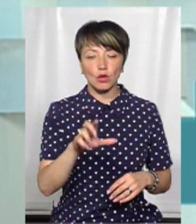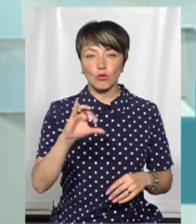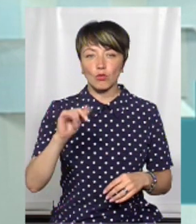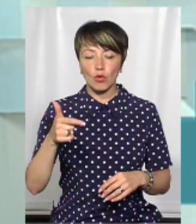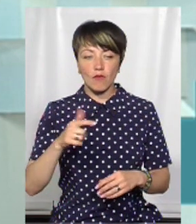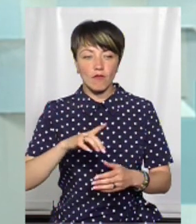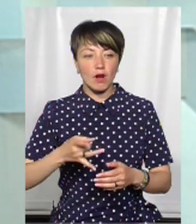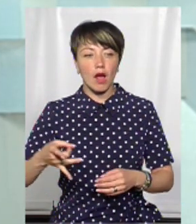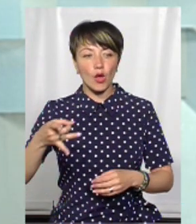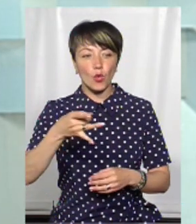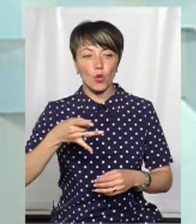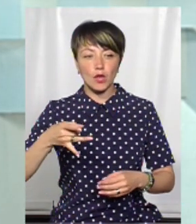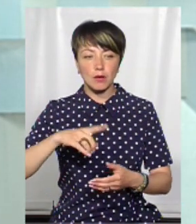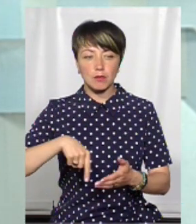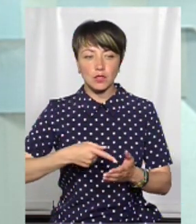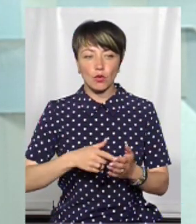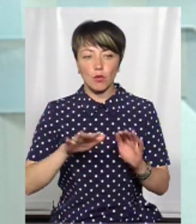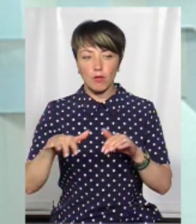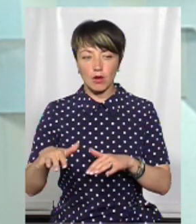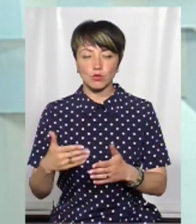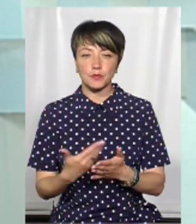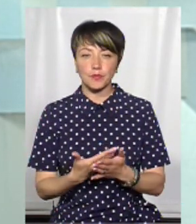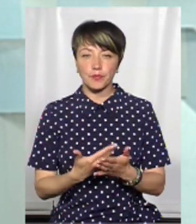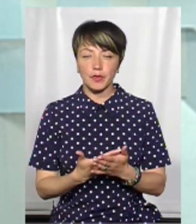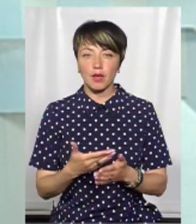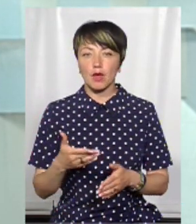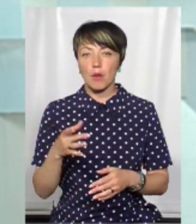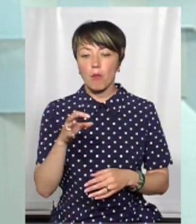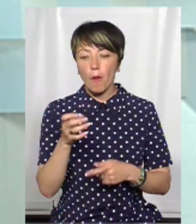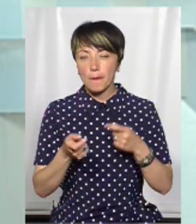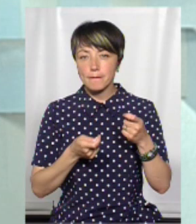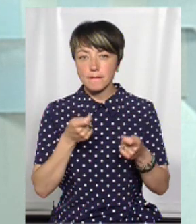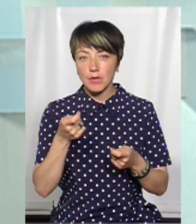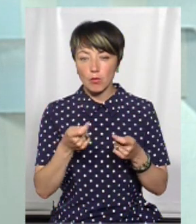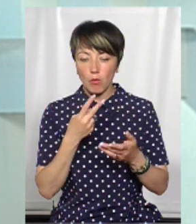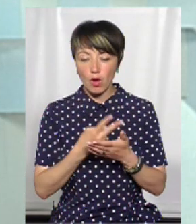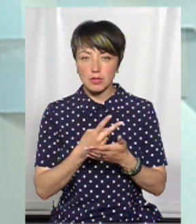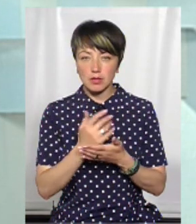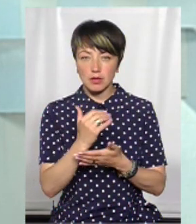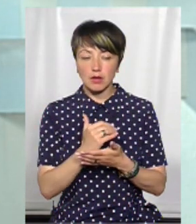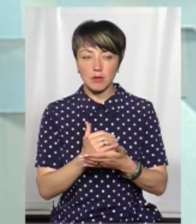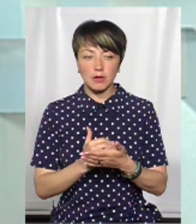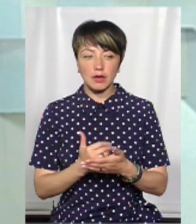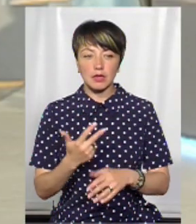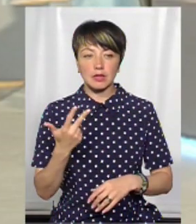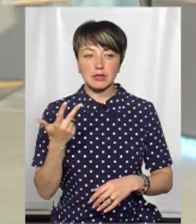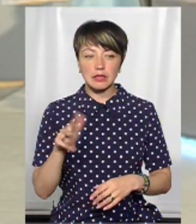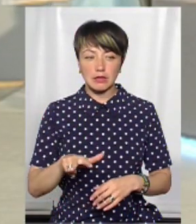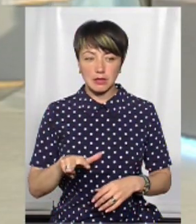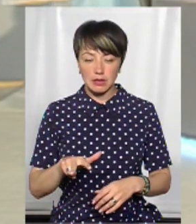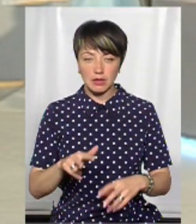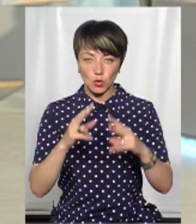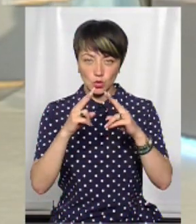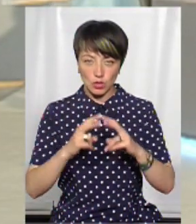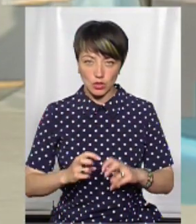в районі міського пляжу. Ну, до прикладу, по мікробіологічним показникам у нас вже є 3 лабораторні